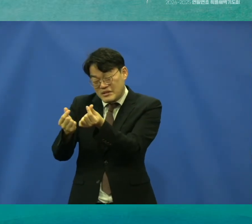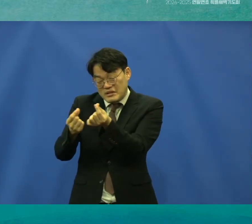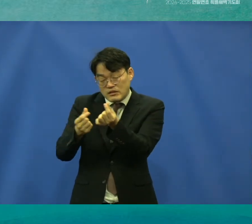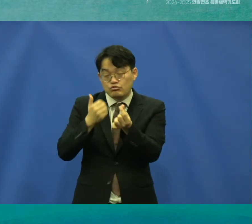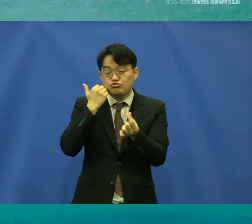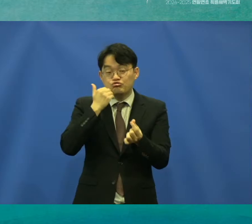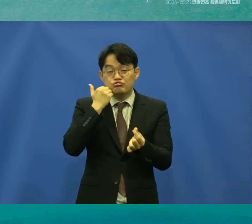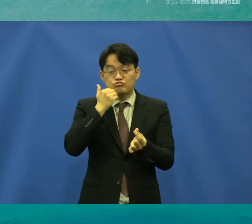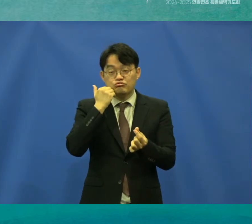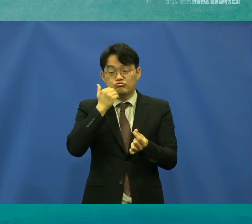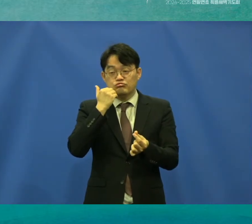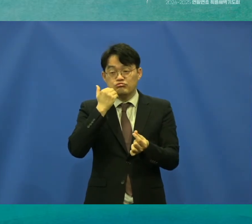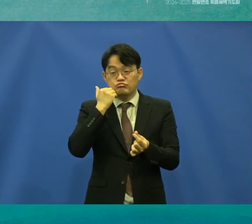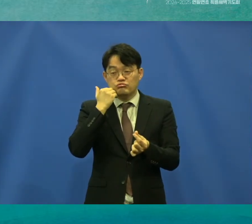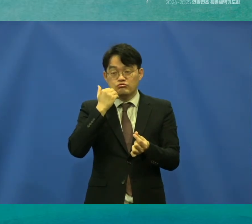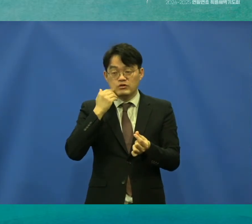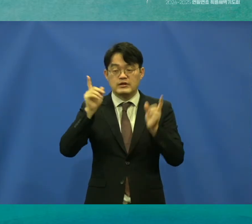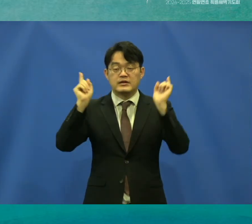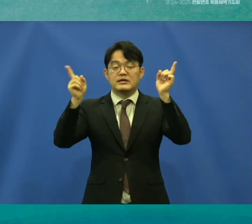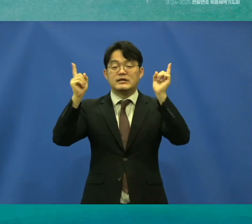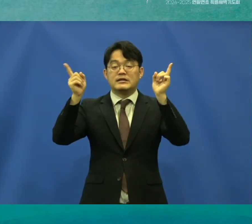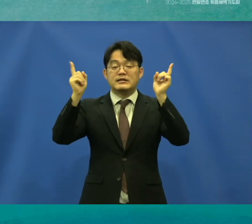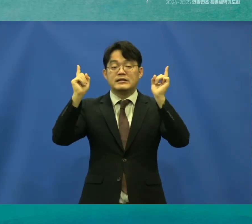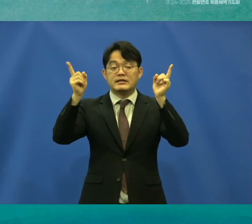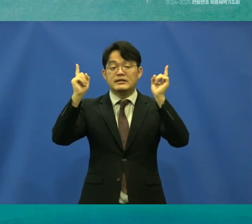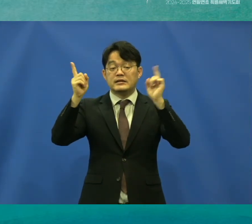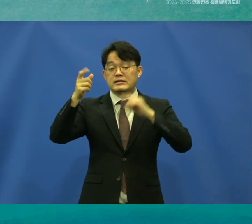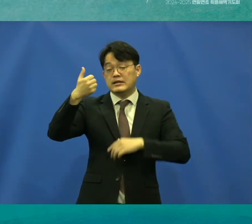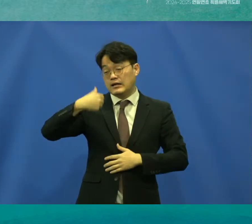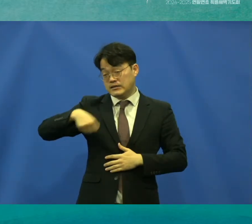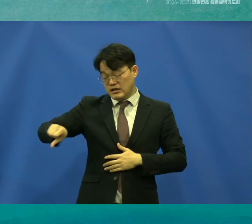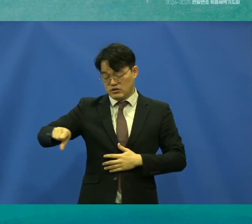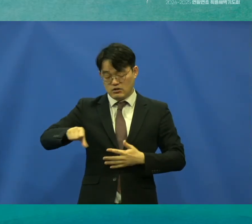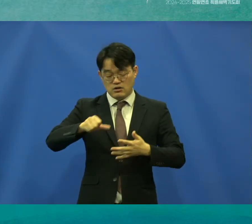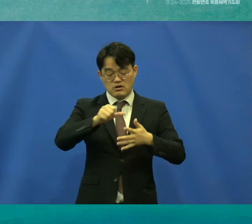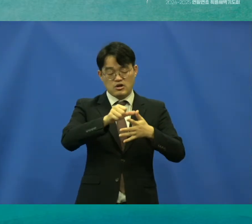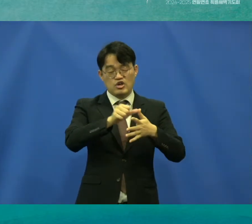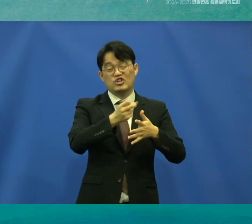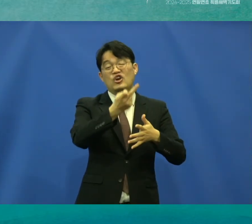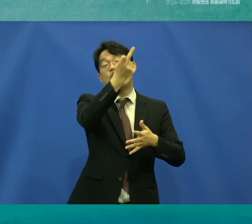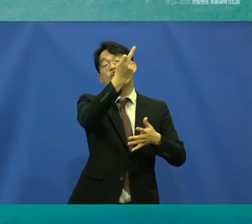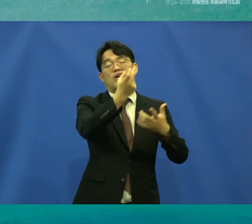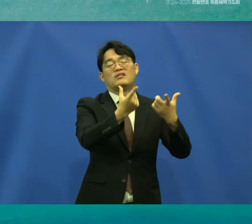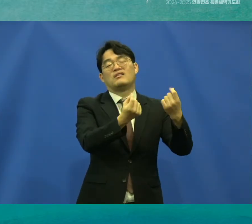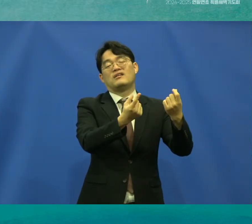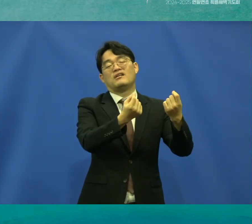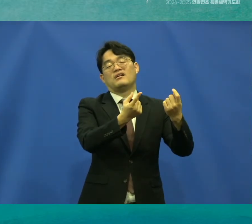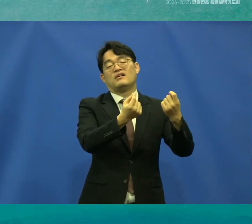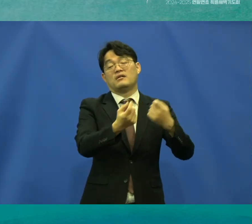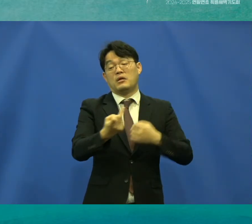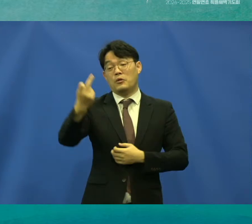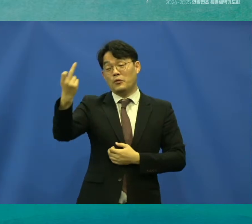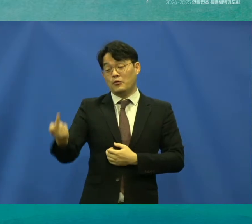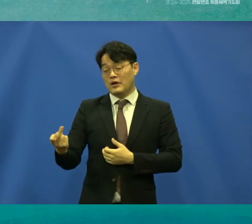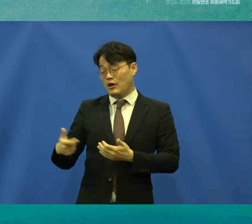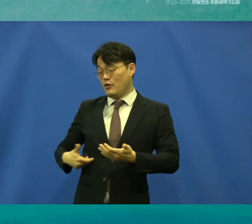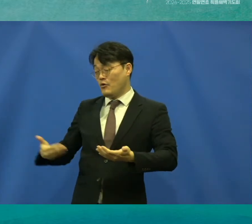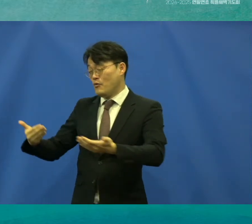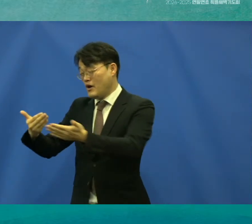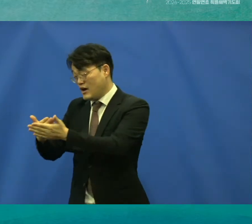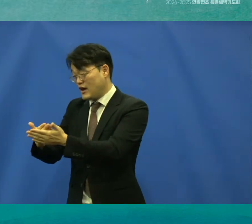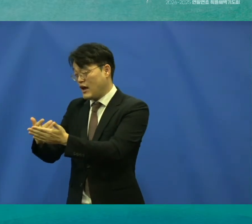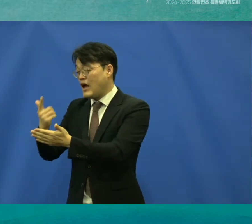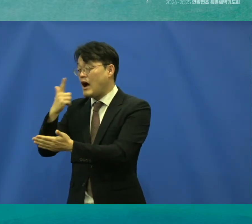탕자를 받아주시는 하나님을 향해 화를 내는 것과 같아요. 아버지를 향해 화를 내는 것과